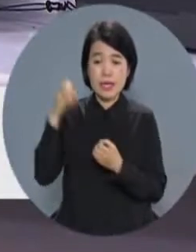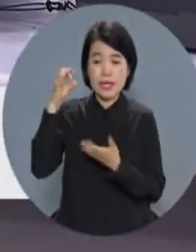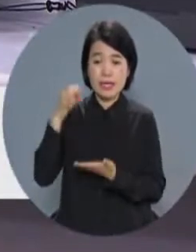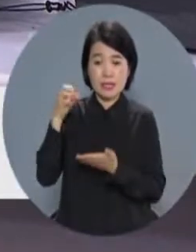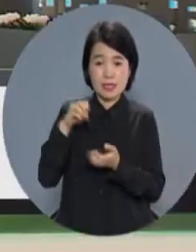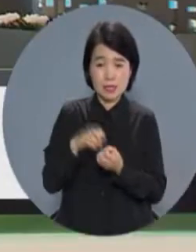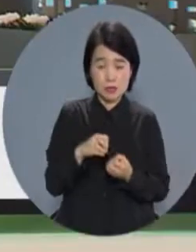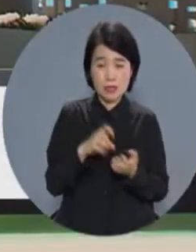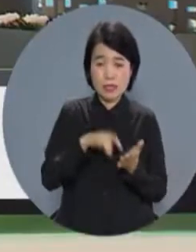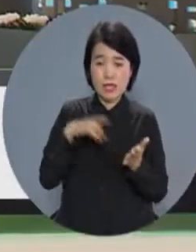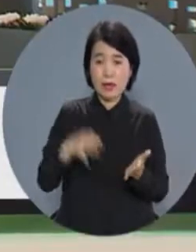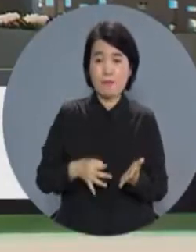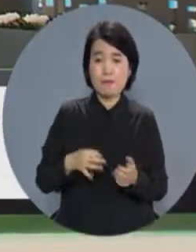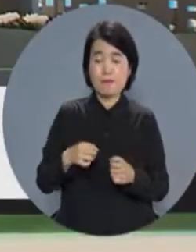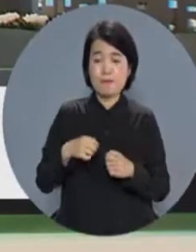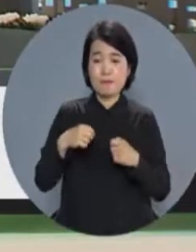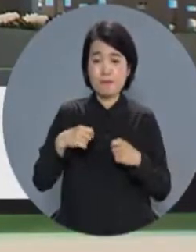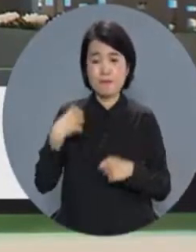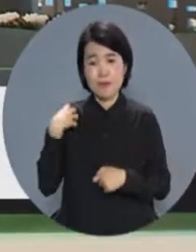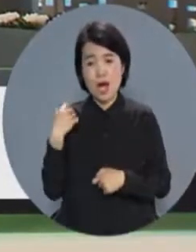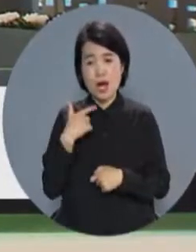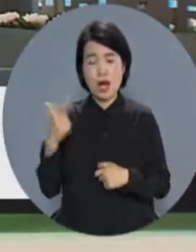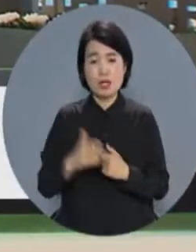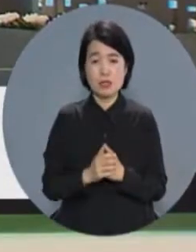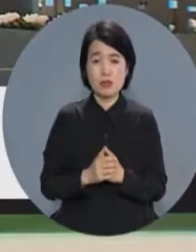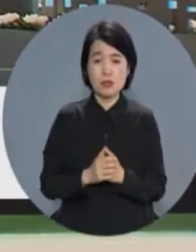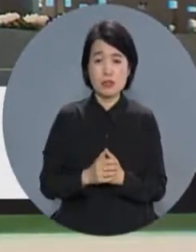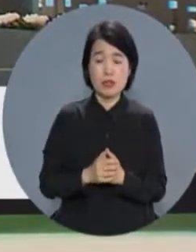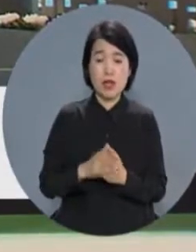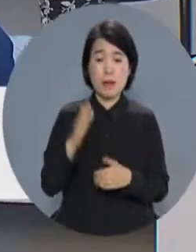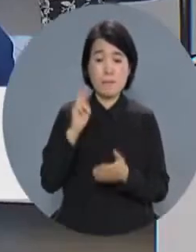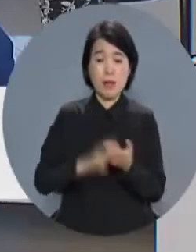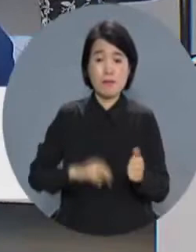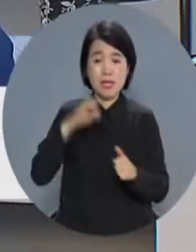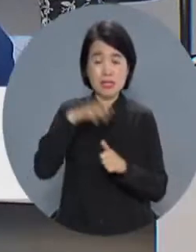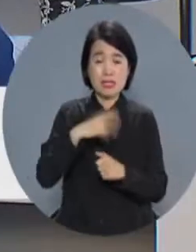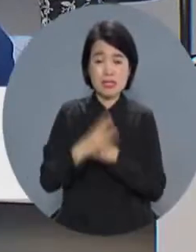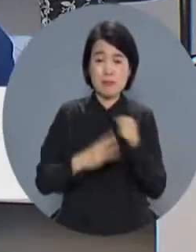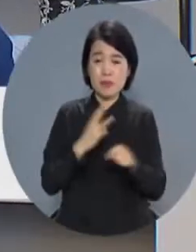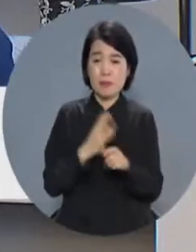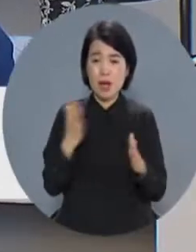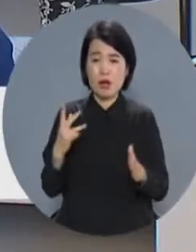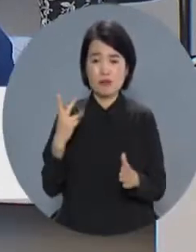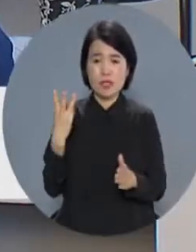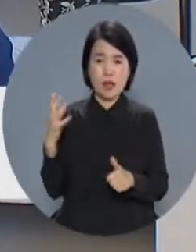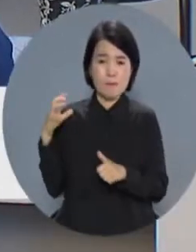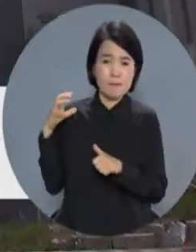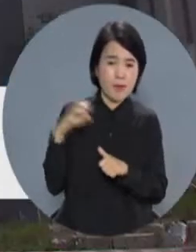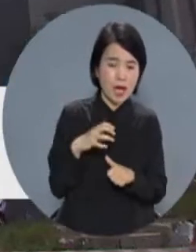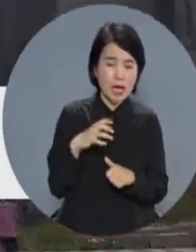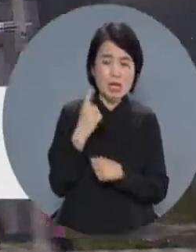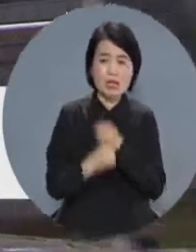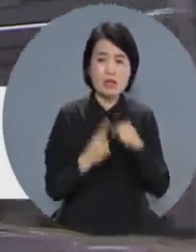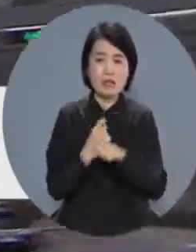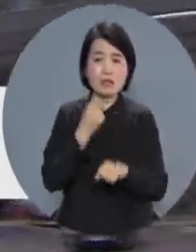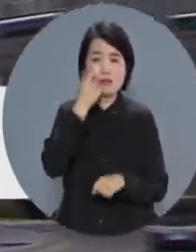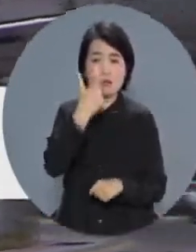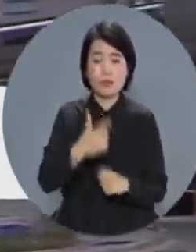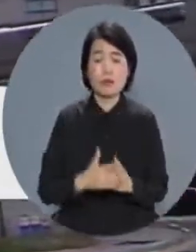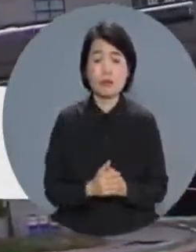늘어나는 한편 전매 행위 제한 기간도 3년까지 확대되는 등 2중 3중의 규제가 적용된 지 1년